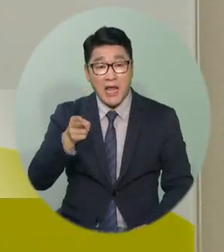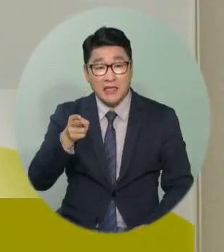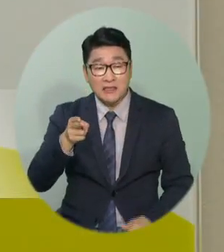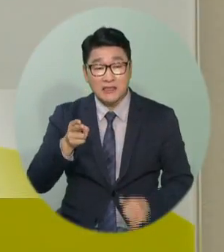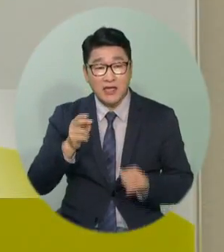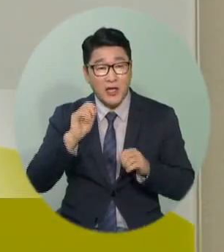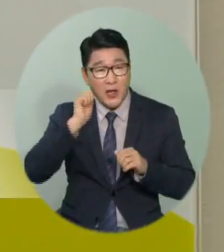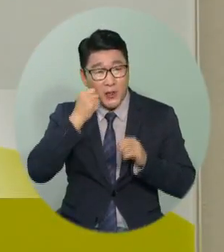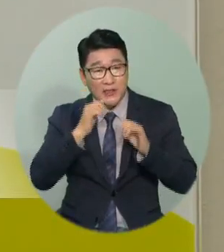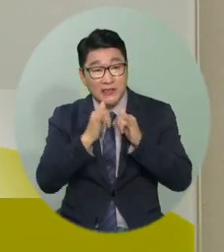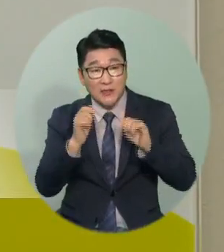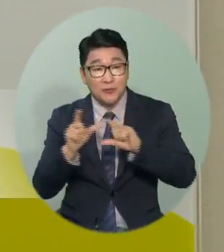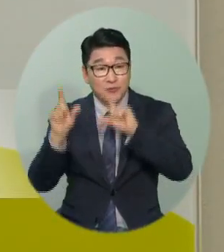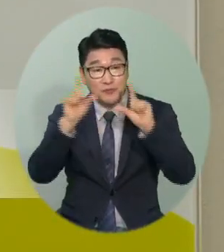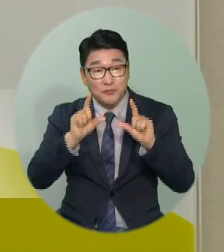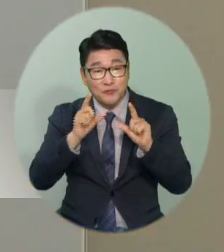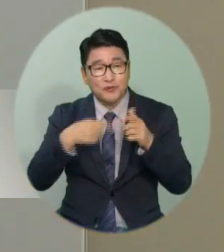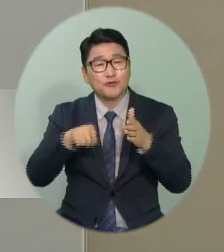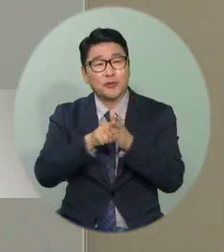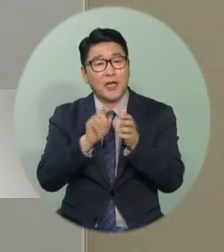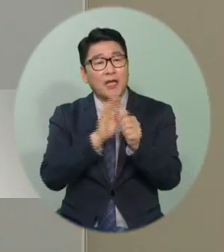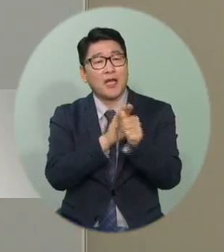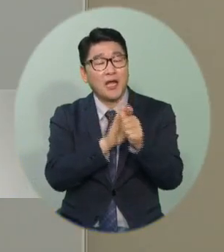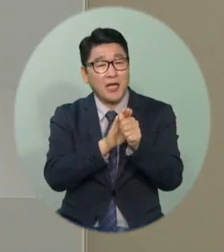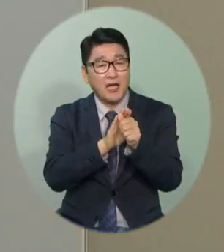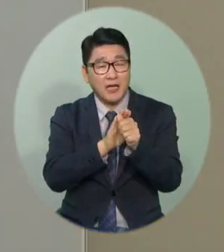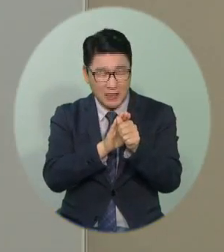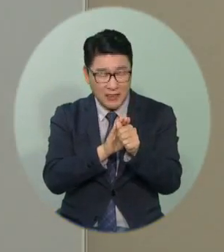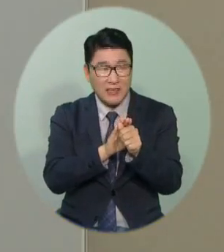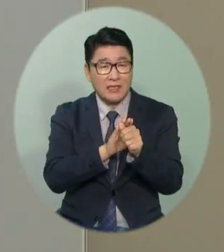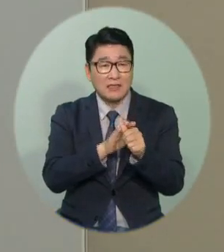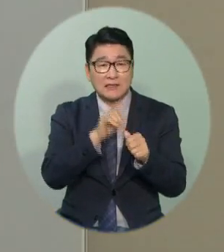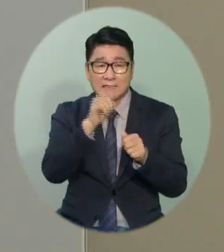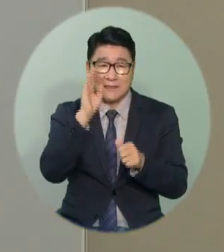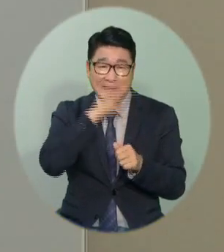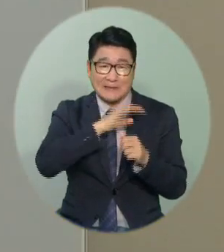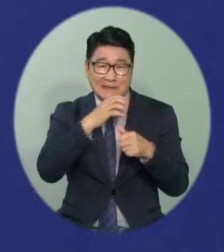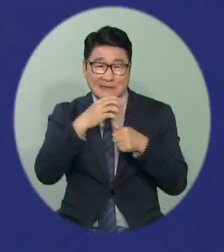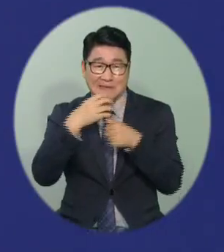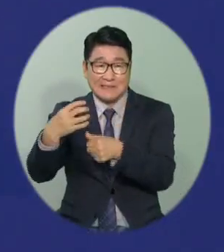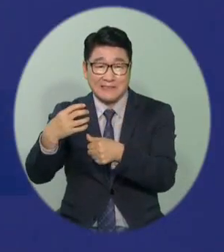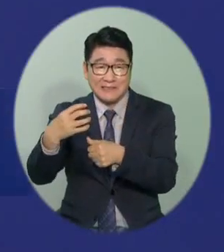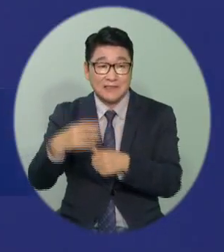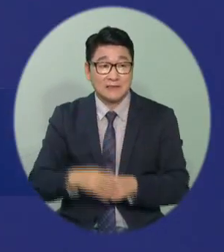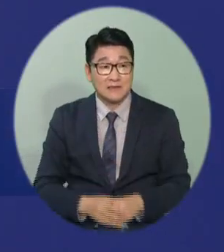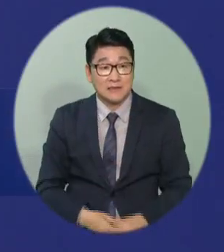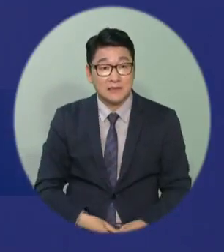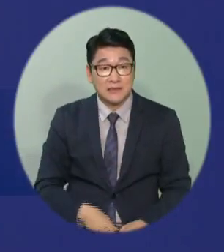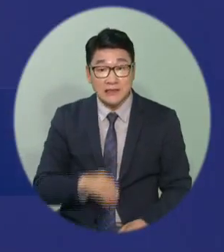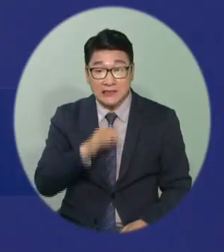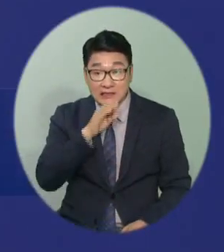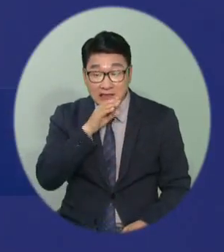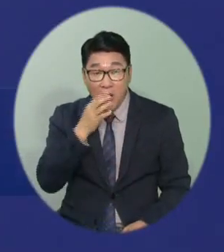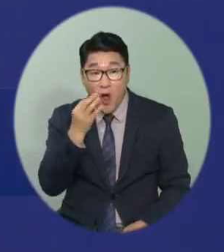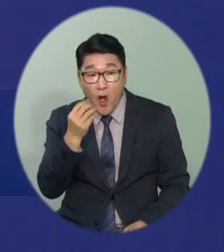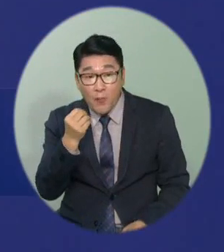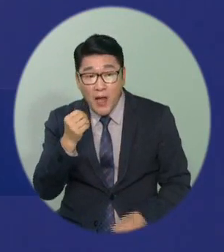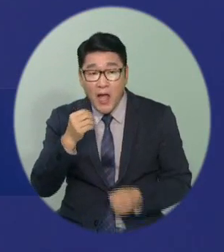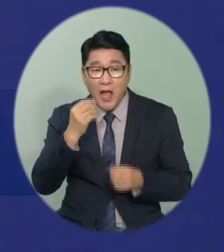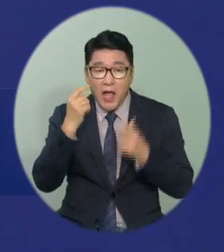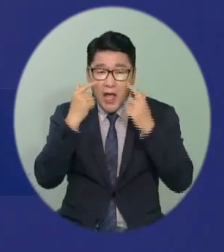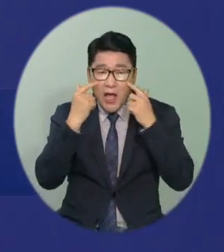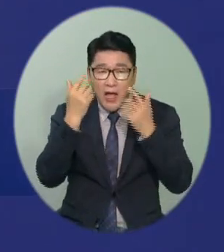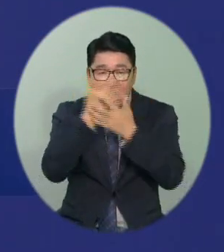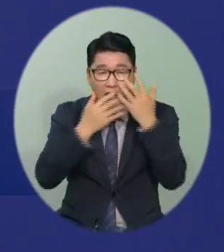취약계층 주거 안정을 위해 지원하는 전세 임대주택 제도를 악용했습니다 시세를 알기 어려운 빌라나